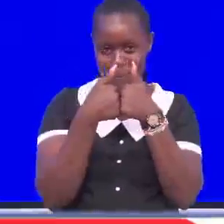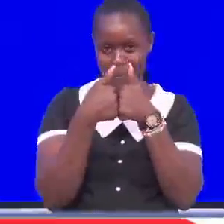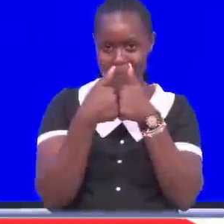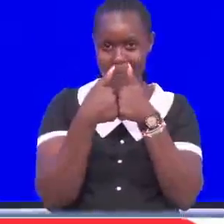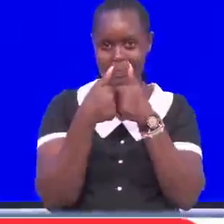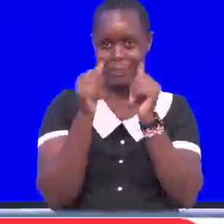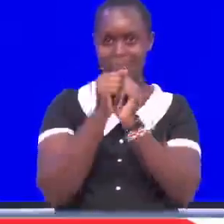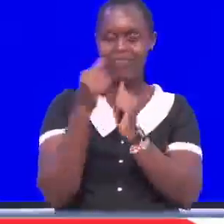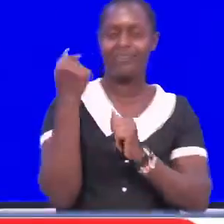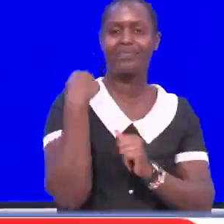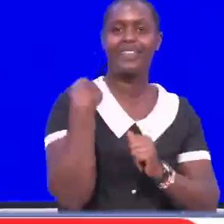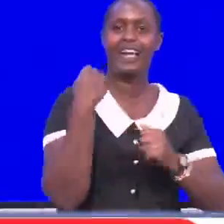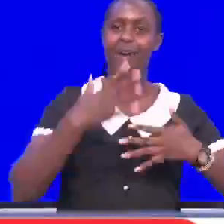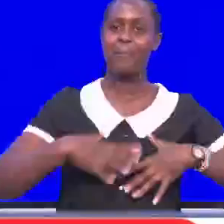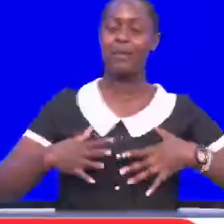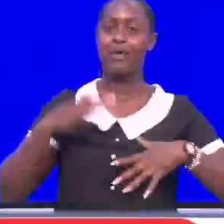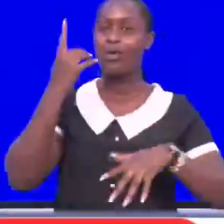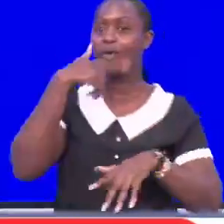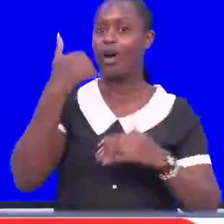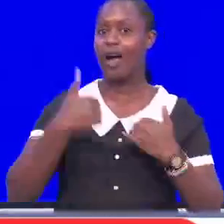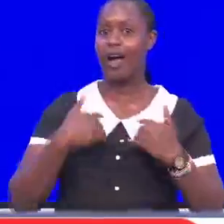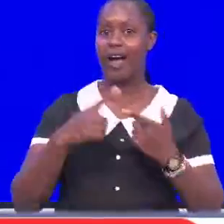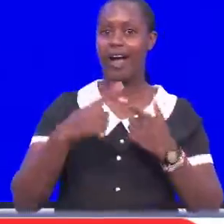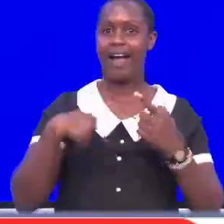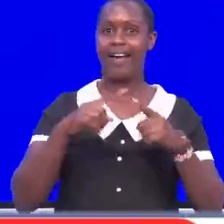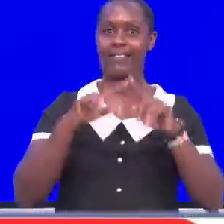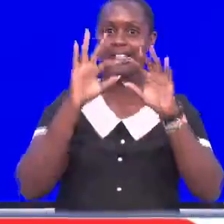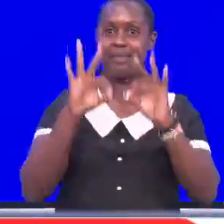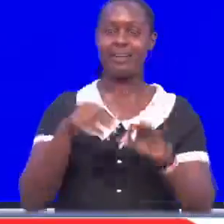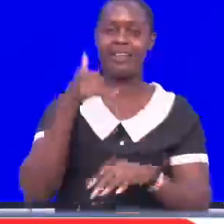the number of people who have smartphones.